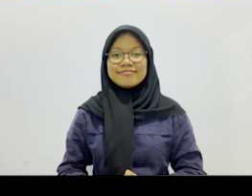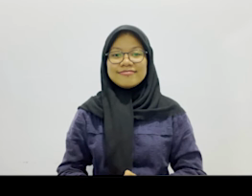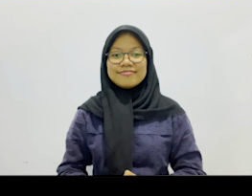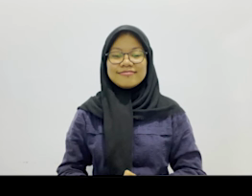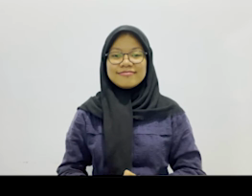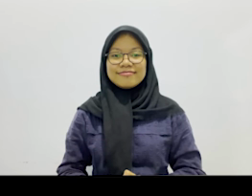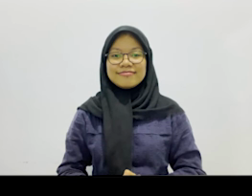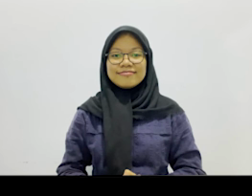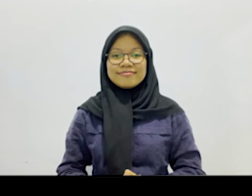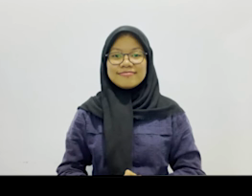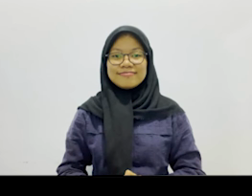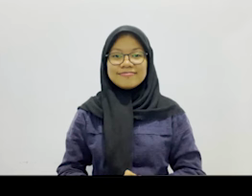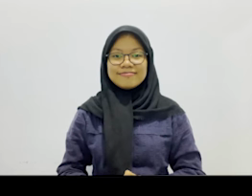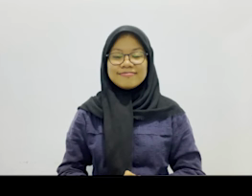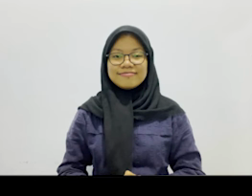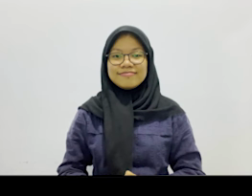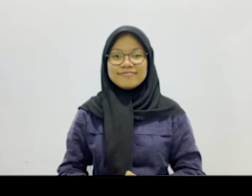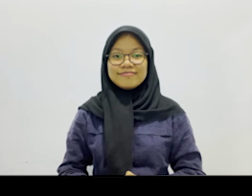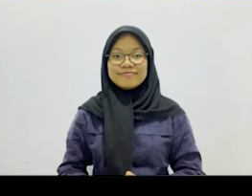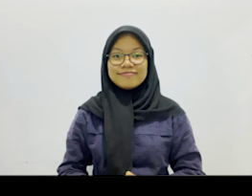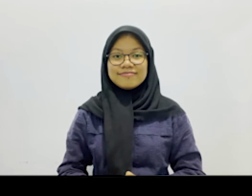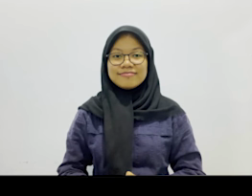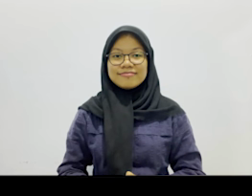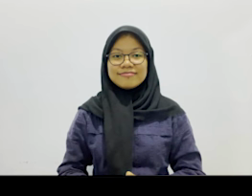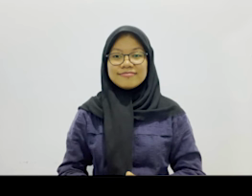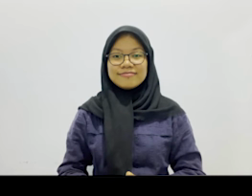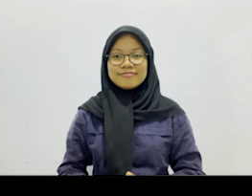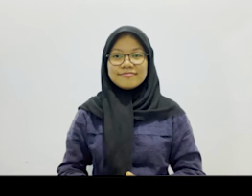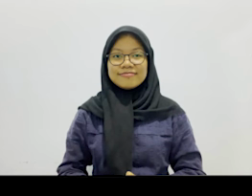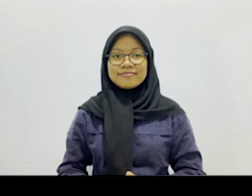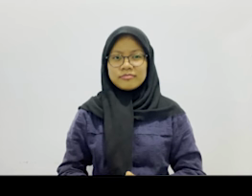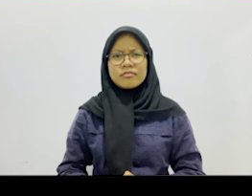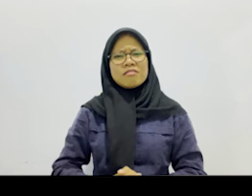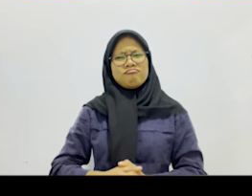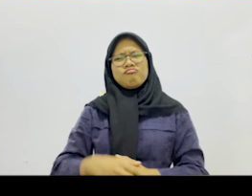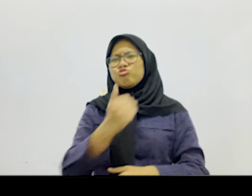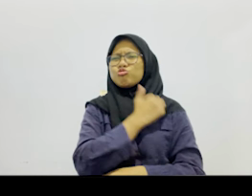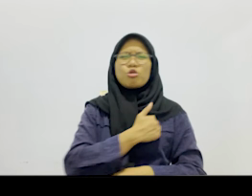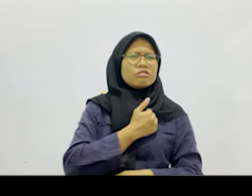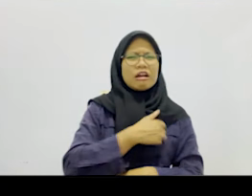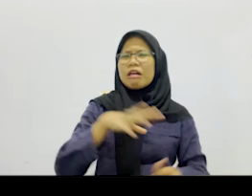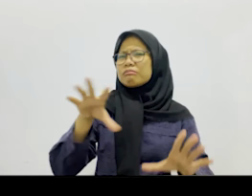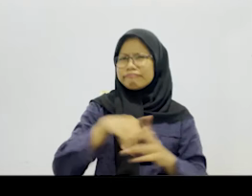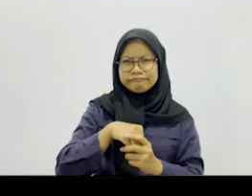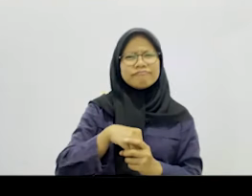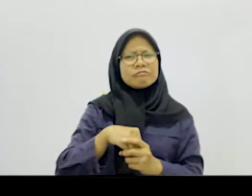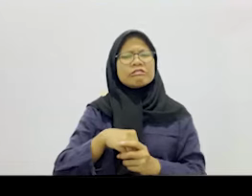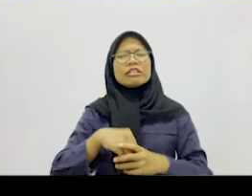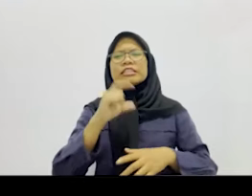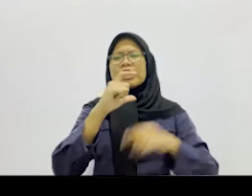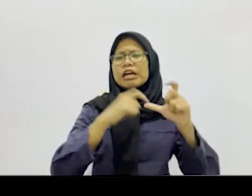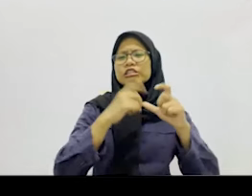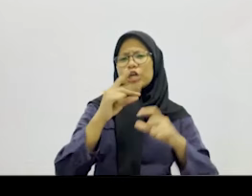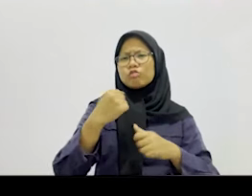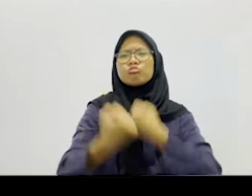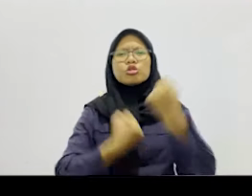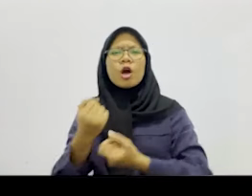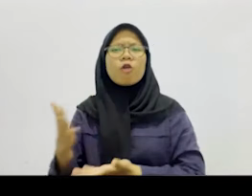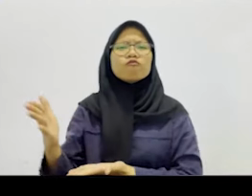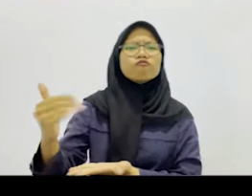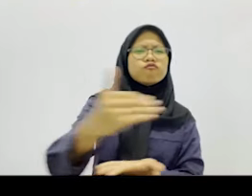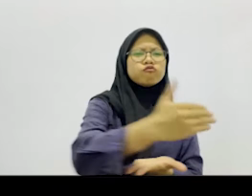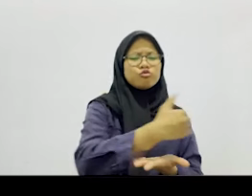lokal di dalam melakukan kegiatan itu sangat nyata, dan kami berterima kasih banyak kepada PKPA. Partisipasi